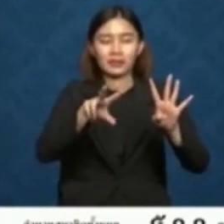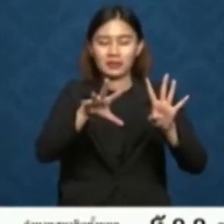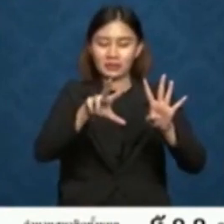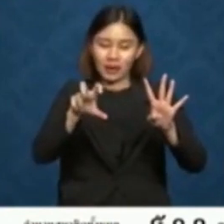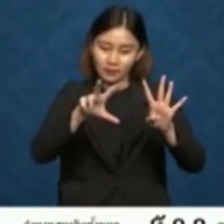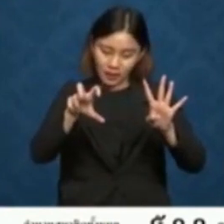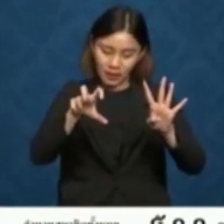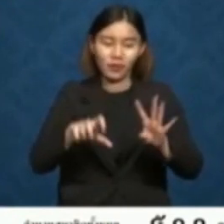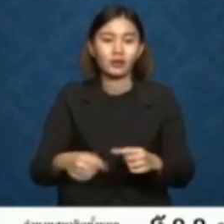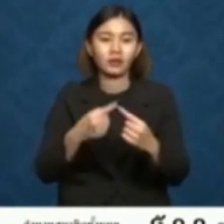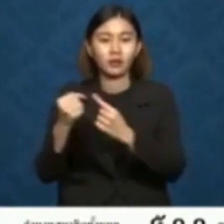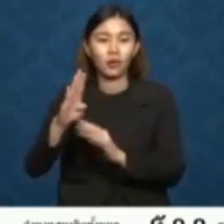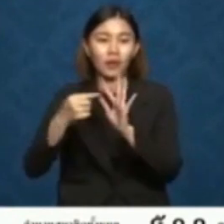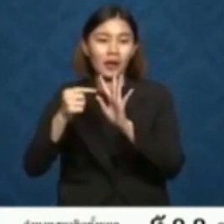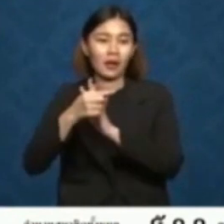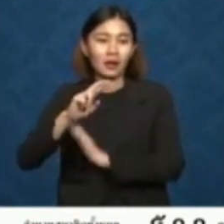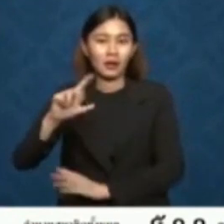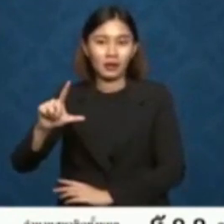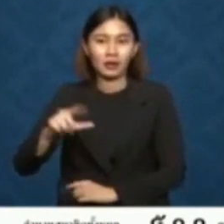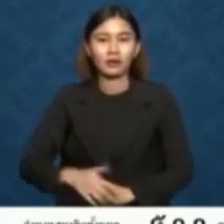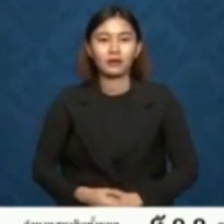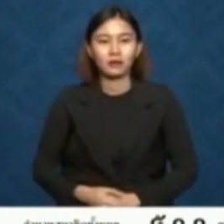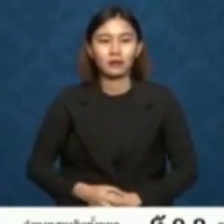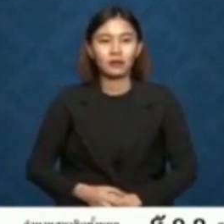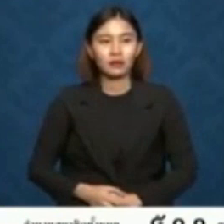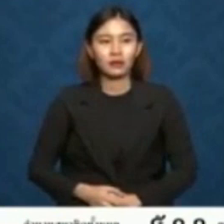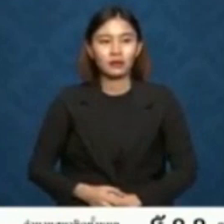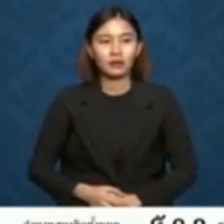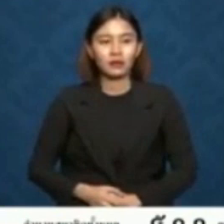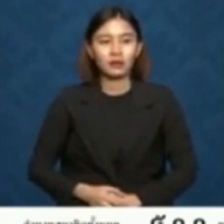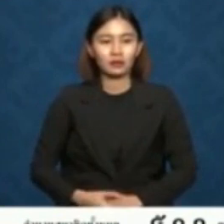นะครับหรือ 4,300 ดอลลาร์สหรัฐต่อบาเรลครับท่านประธาน